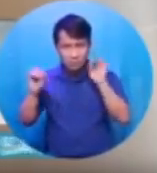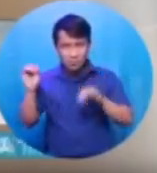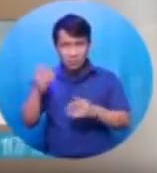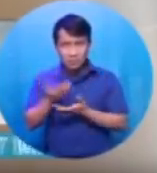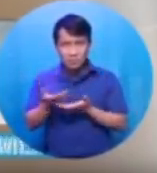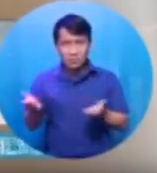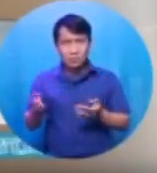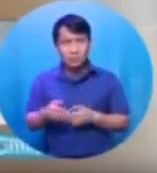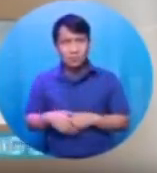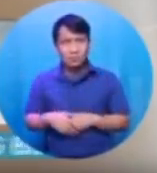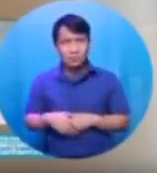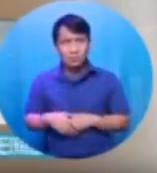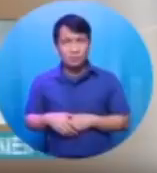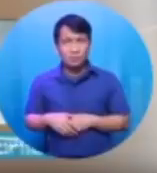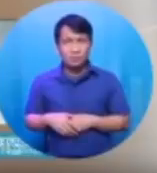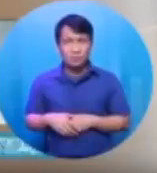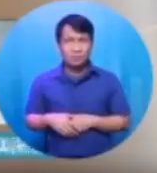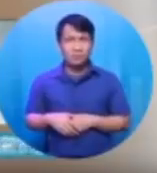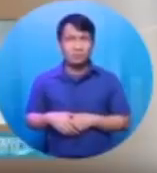po totoo, mga sir. Kaibigan natin nakakita.